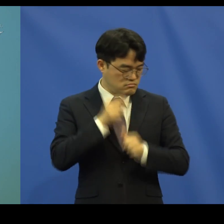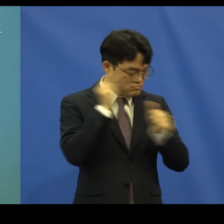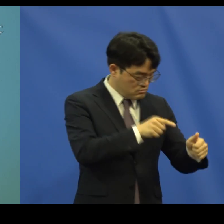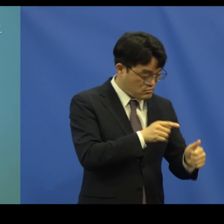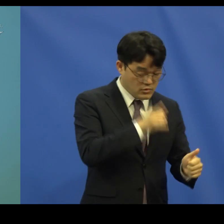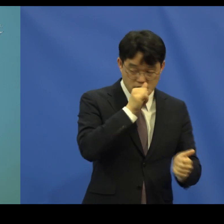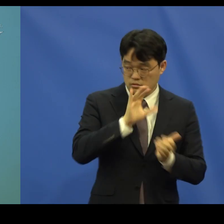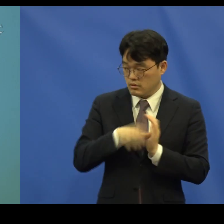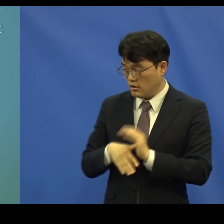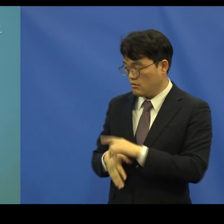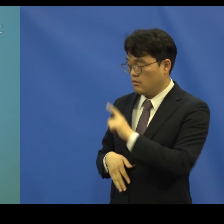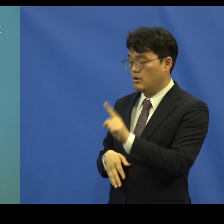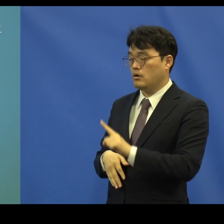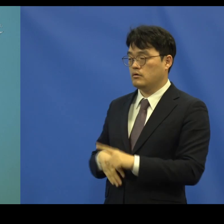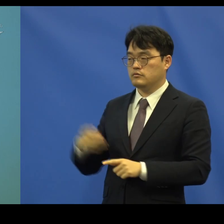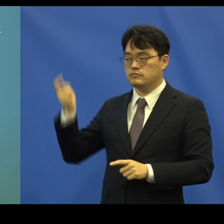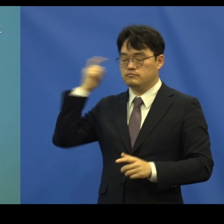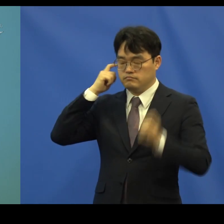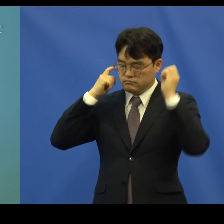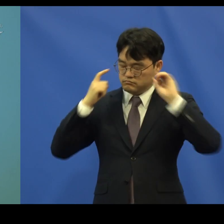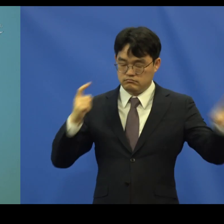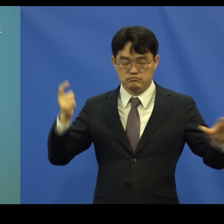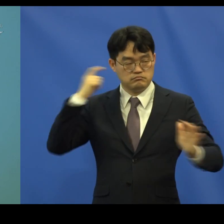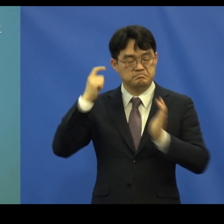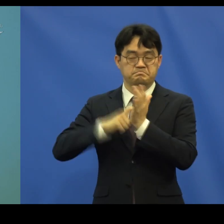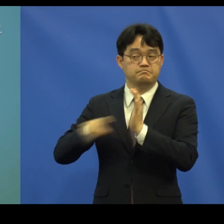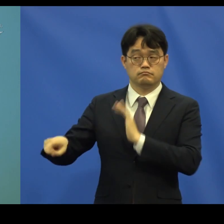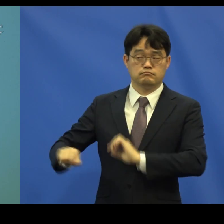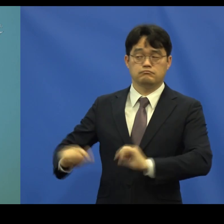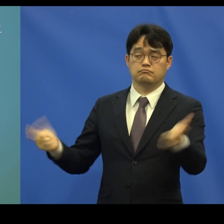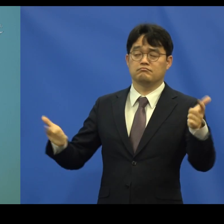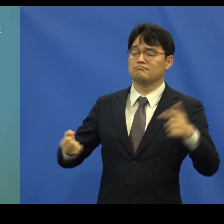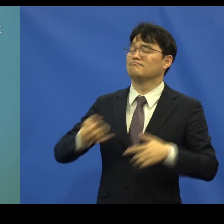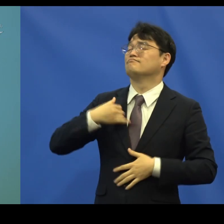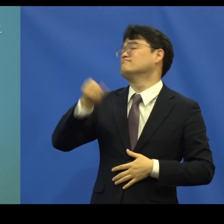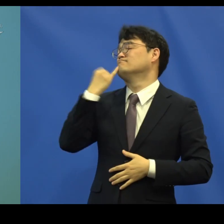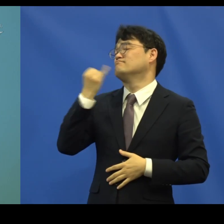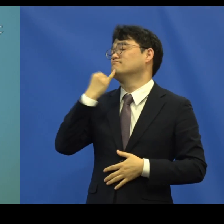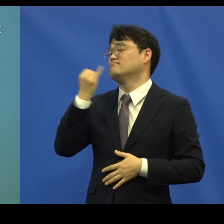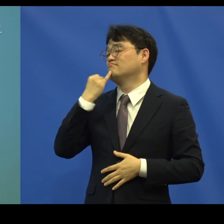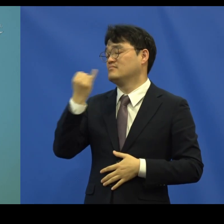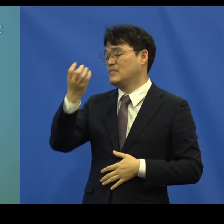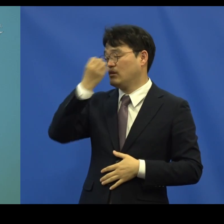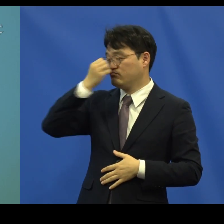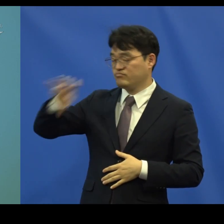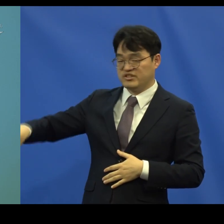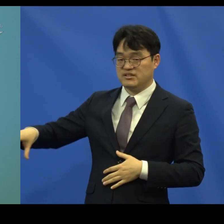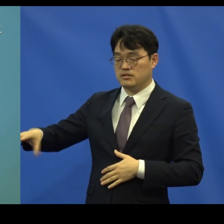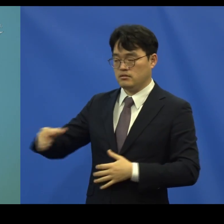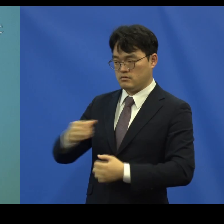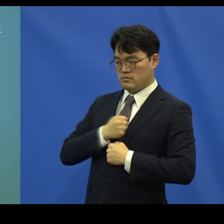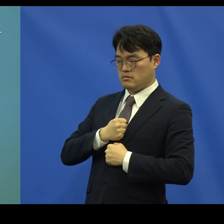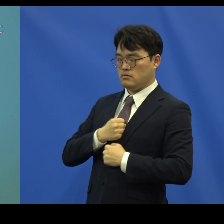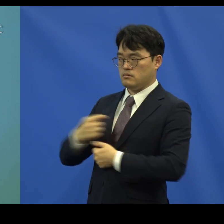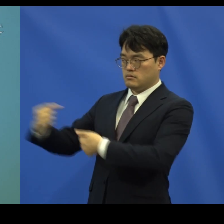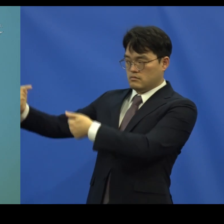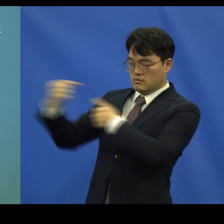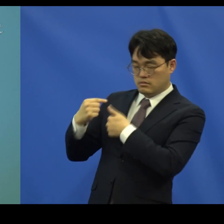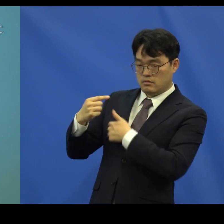너무 안일한 환경 태도를 가지고 살기 때문에 그 경고의 소리를 못 듣는 거예요. 사인을 많이 준